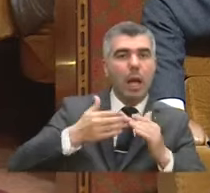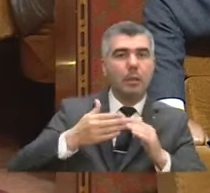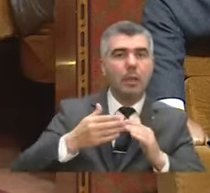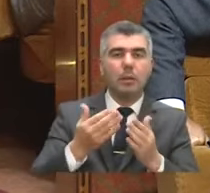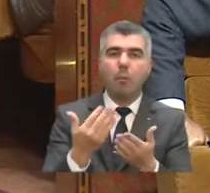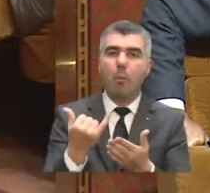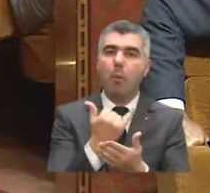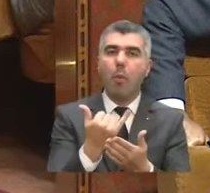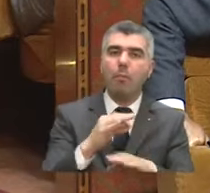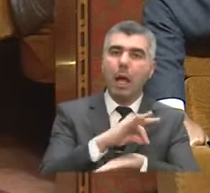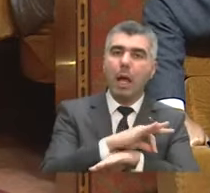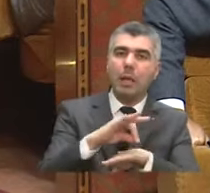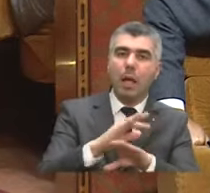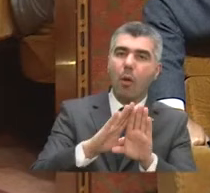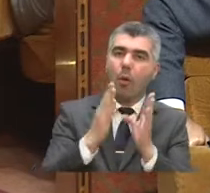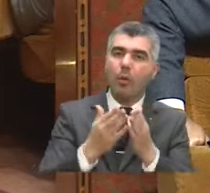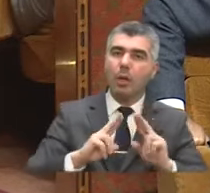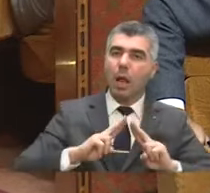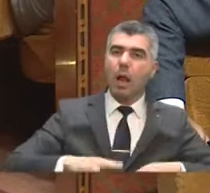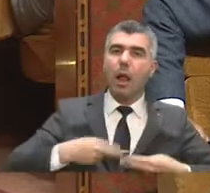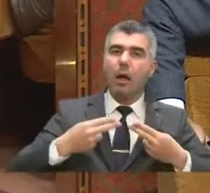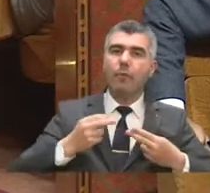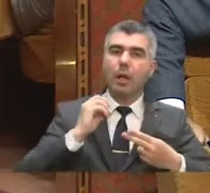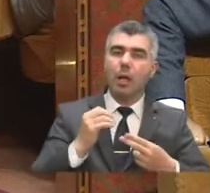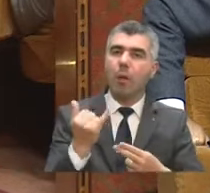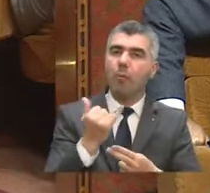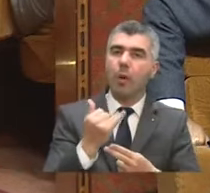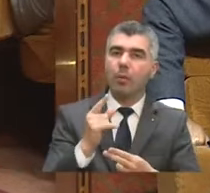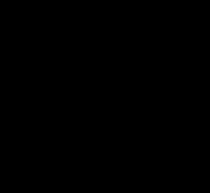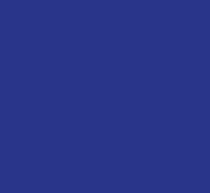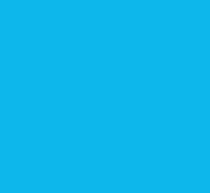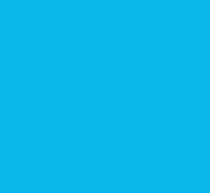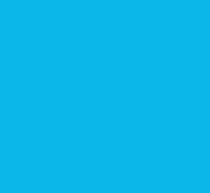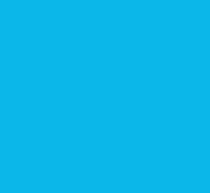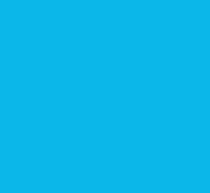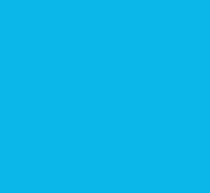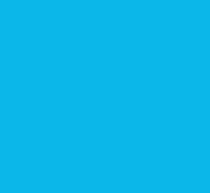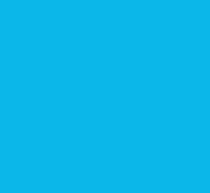لتتسير الاداره وفي كل مناحي الحياه العامه. وهذا هو المامول فيكم. شكرا السيده.